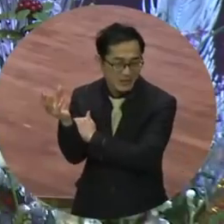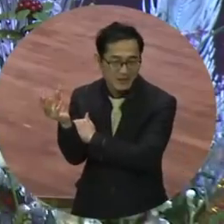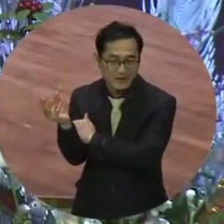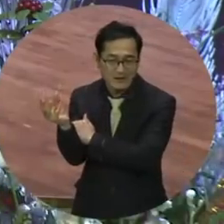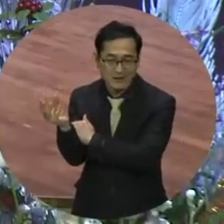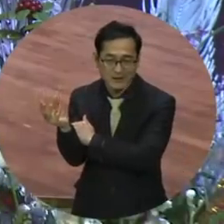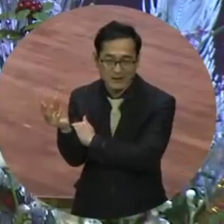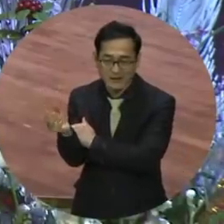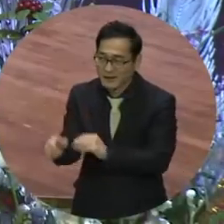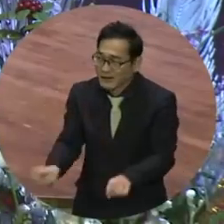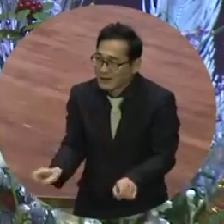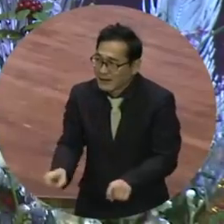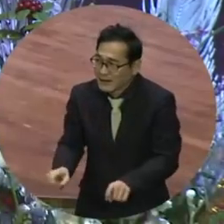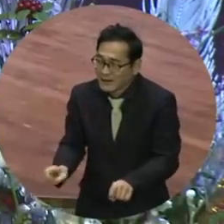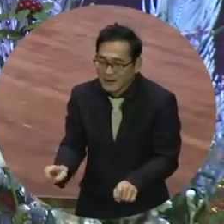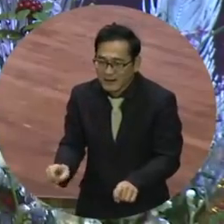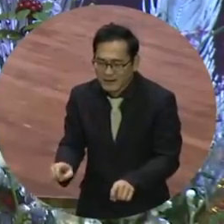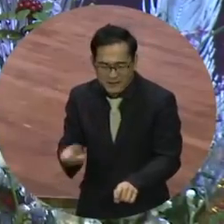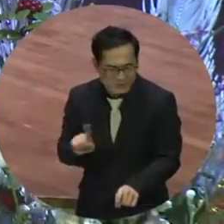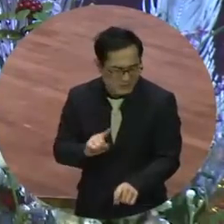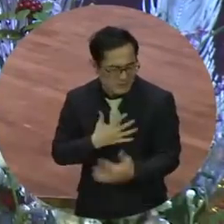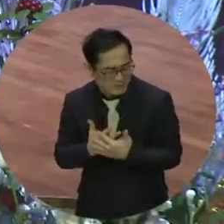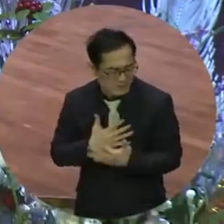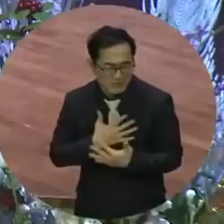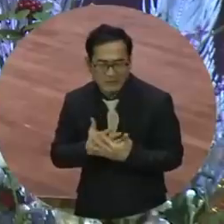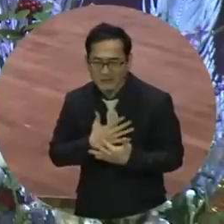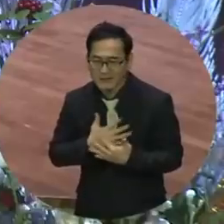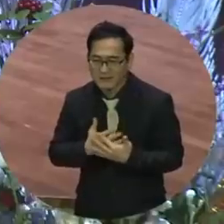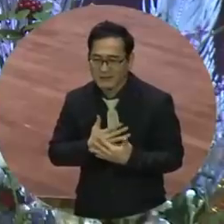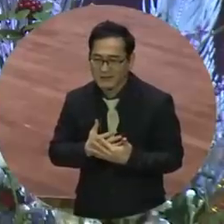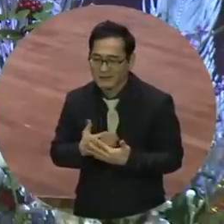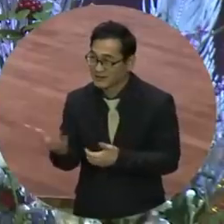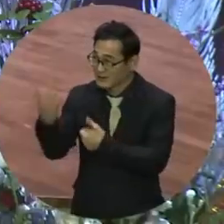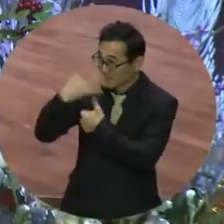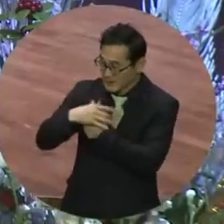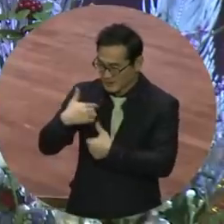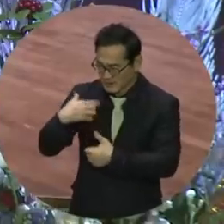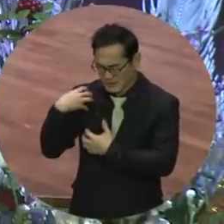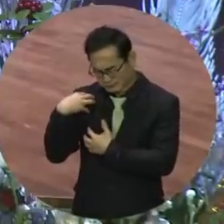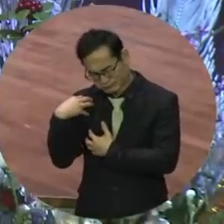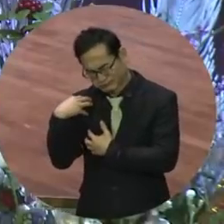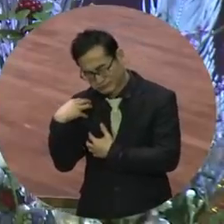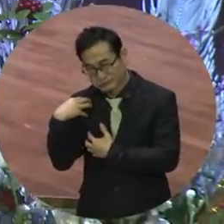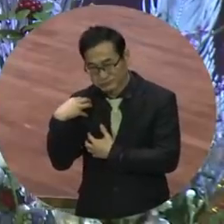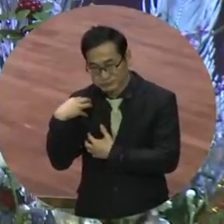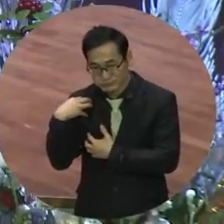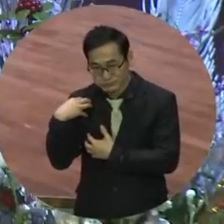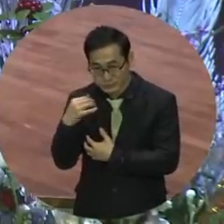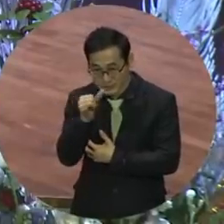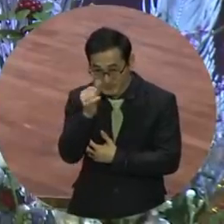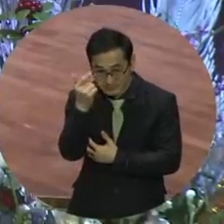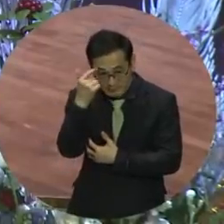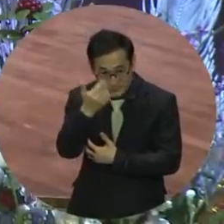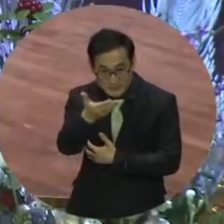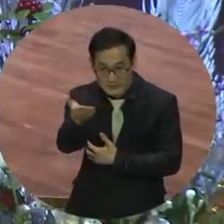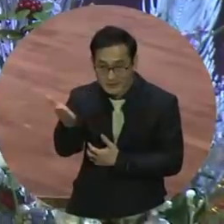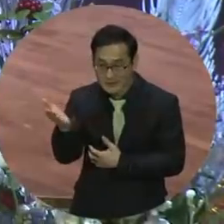미리 겁을 먹어, 막 지레 겁을 먹고 그렇게 직분 때문에 부담스러워하는 분들이 있을 수 있습니다.